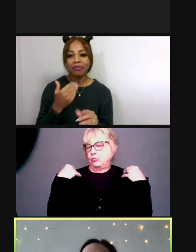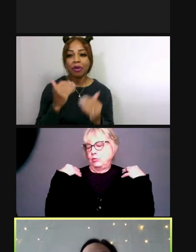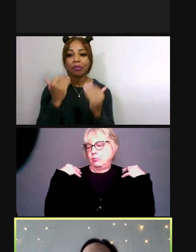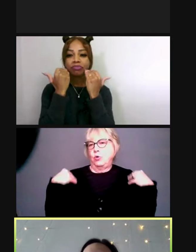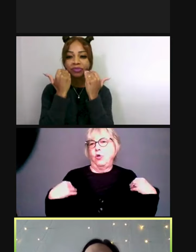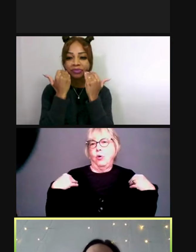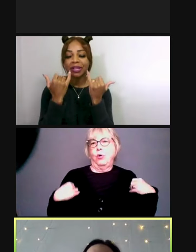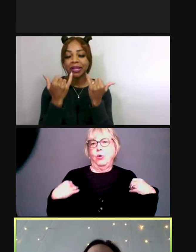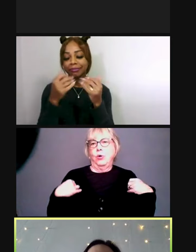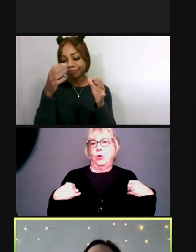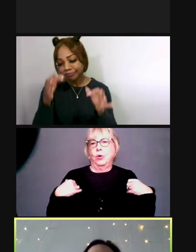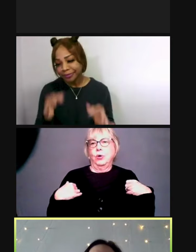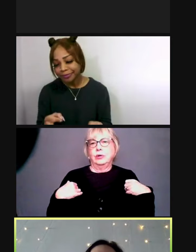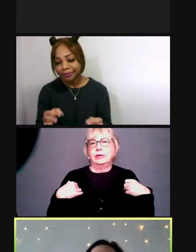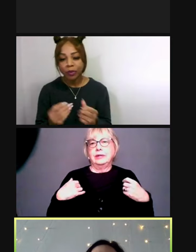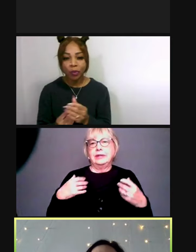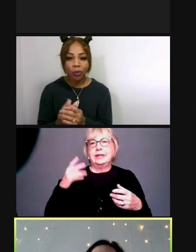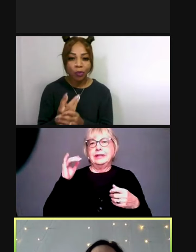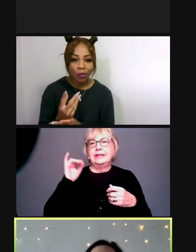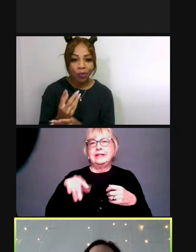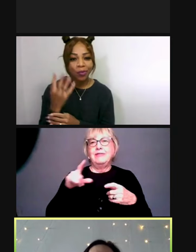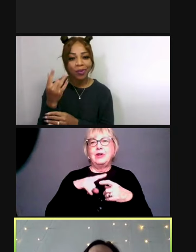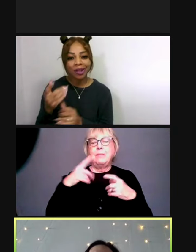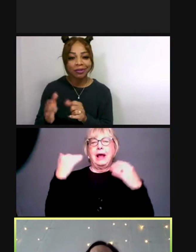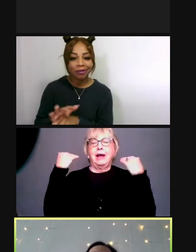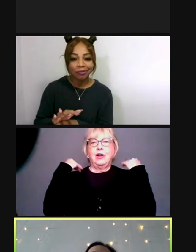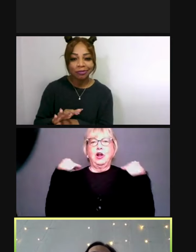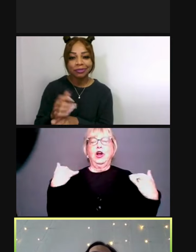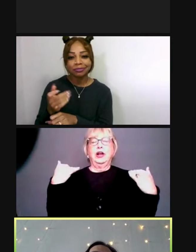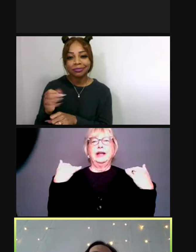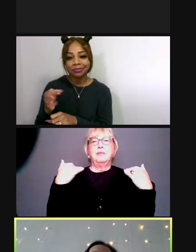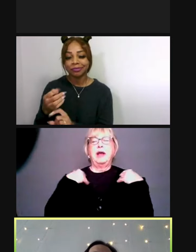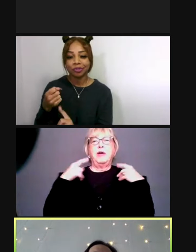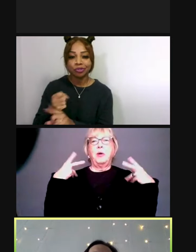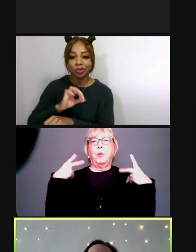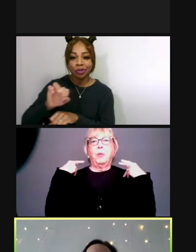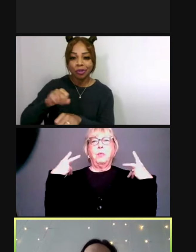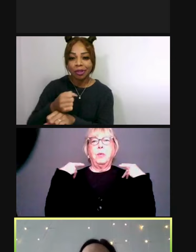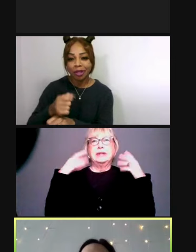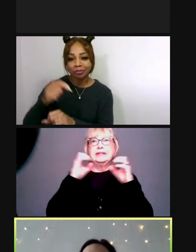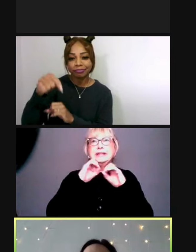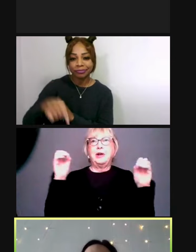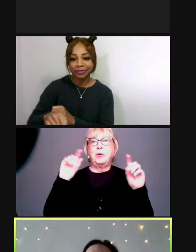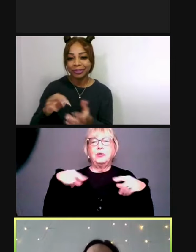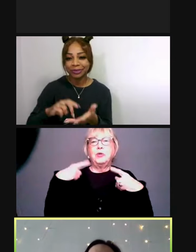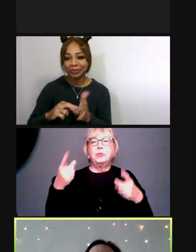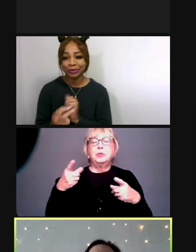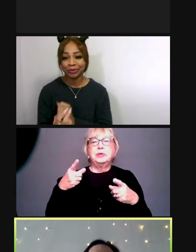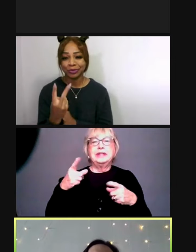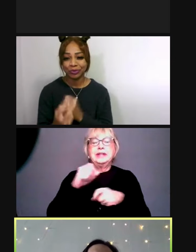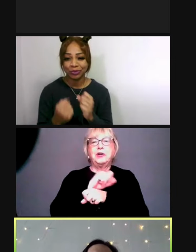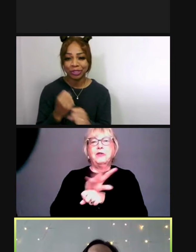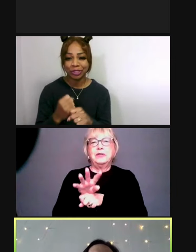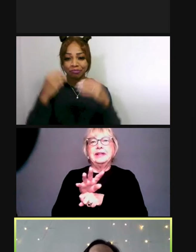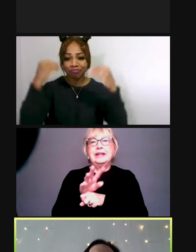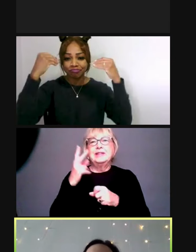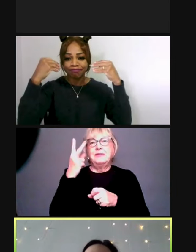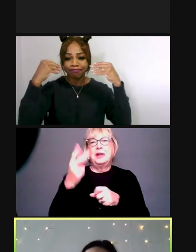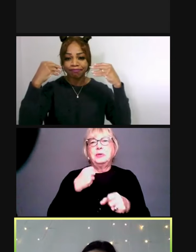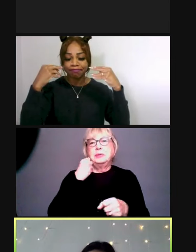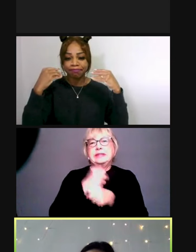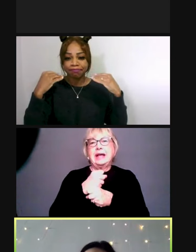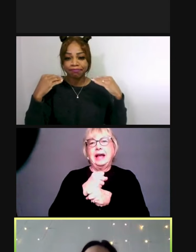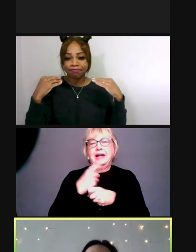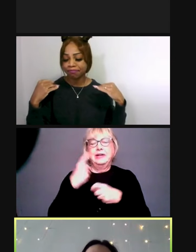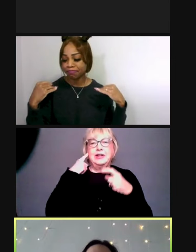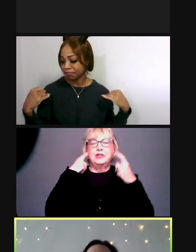C'était vraiment une coupe carrée, mais je ne les ai pas copiés depuis le début du confinement. C'est deux ans que je